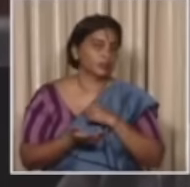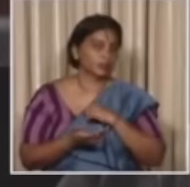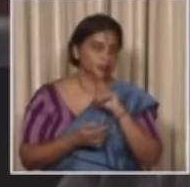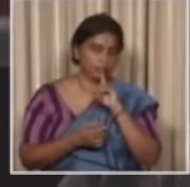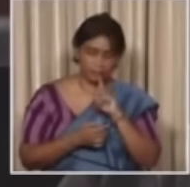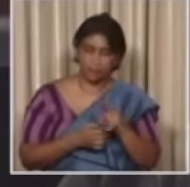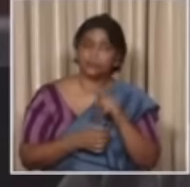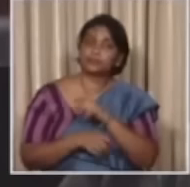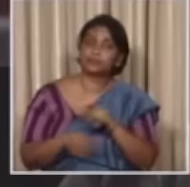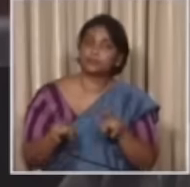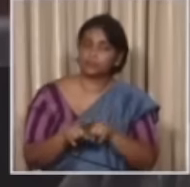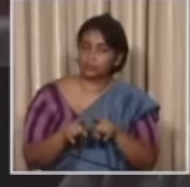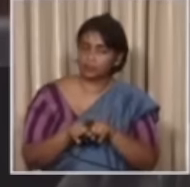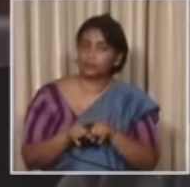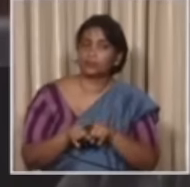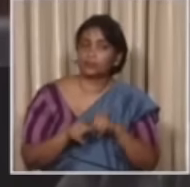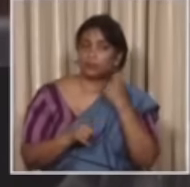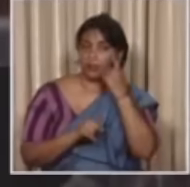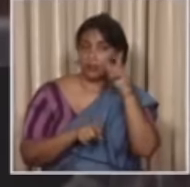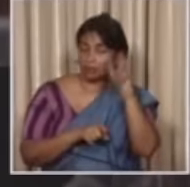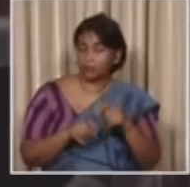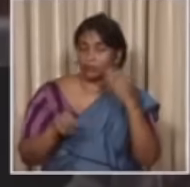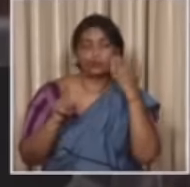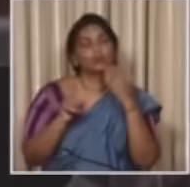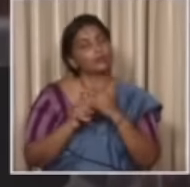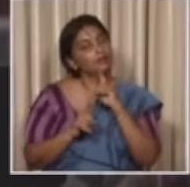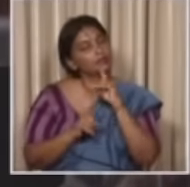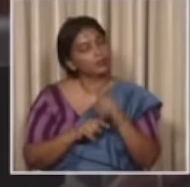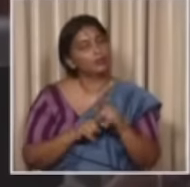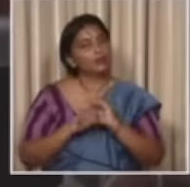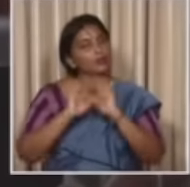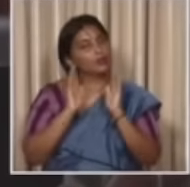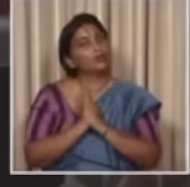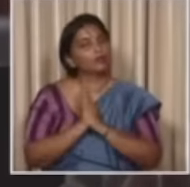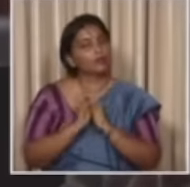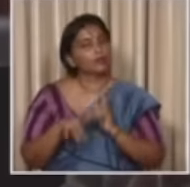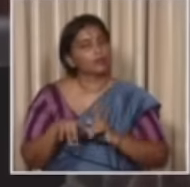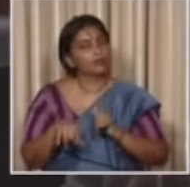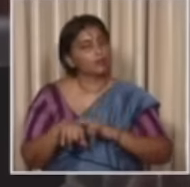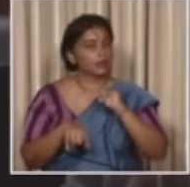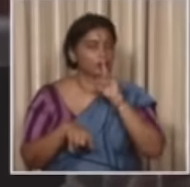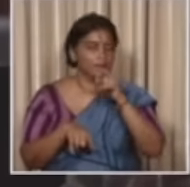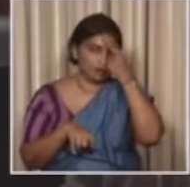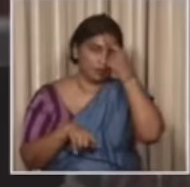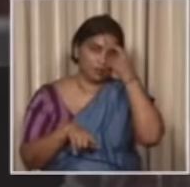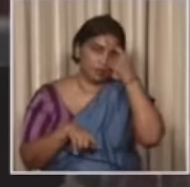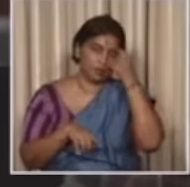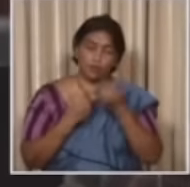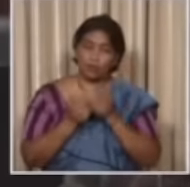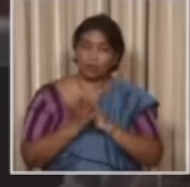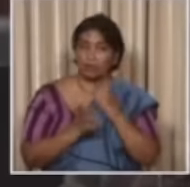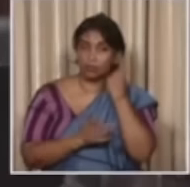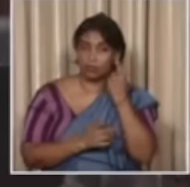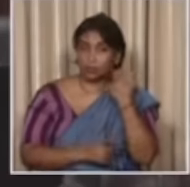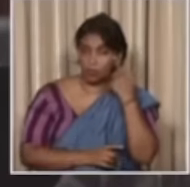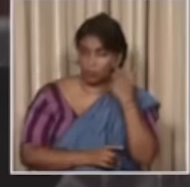සිහිපත් කරනවා. ඒ වගේමයි මහමුලකරු ගැන කතා කරන හැමෝටම මම අනතුරු ඇඟවීමක් කරනවා. Taman මහමුලකරුවෙක් ගැන